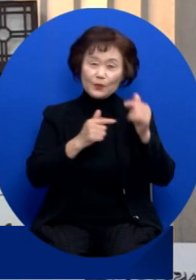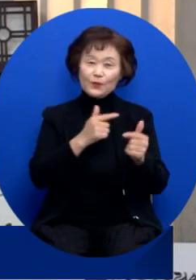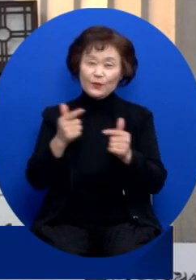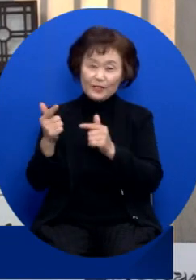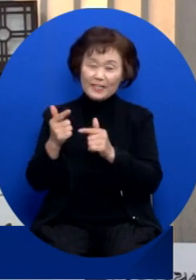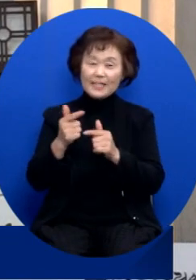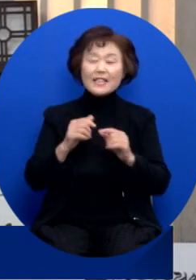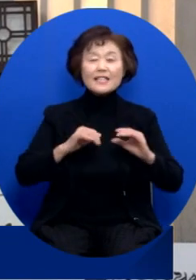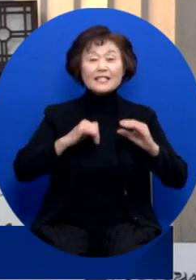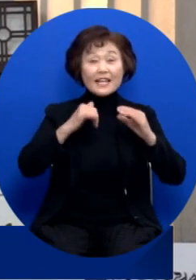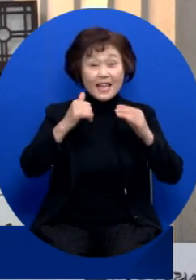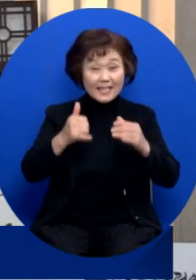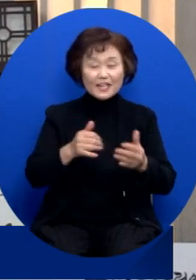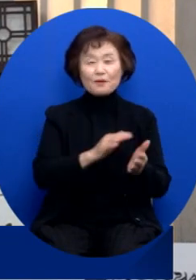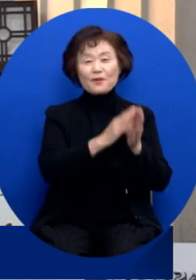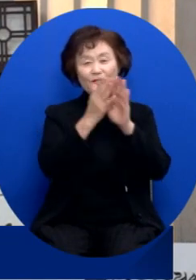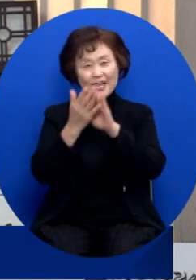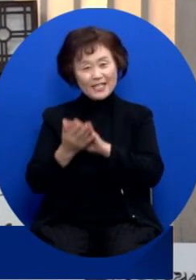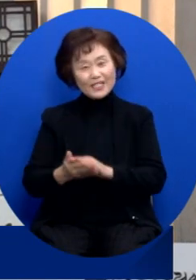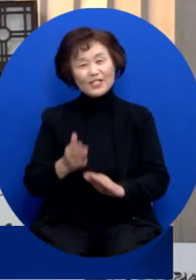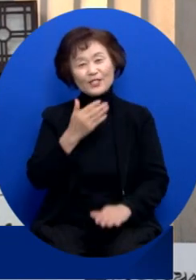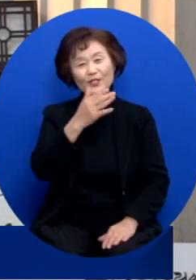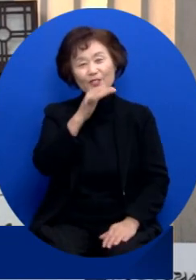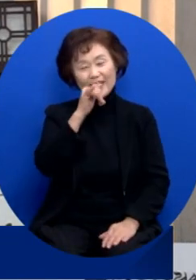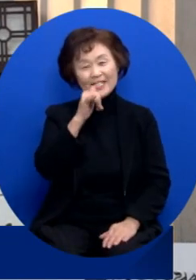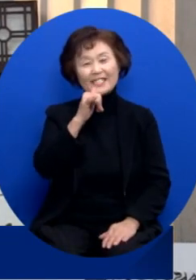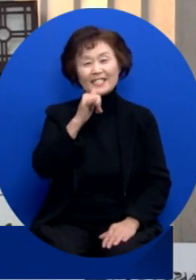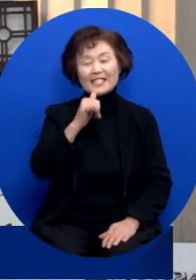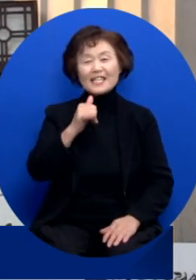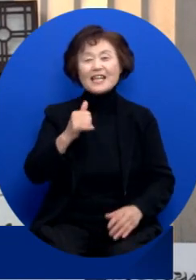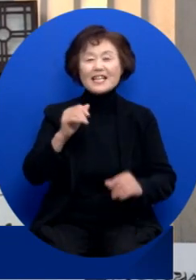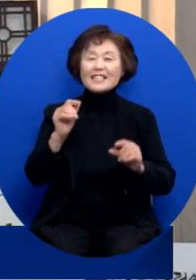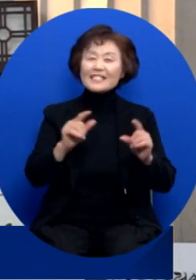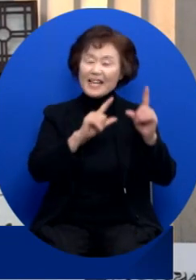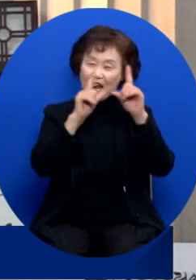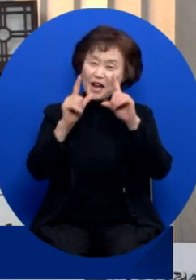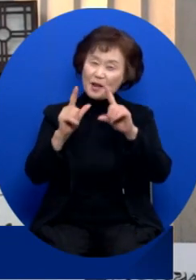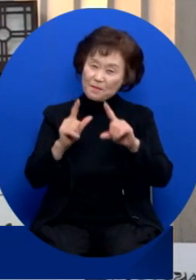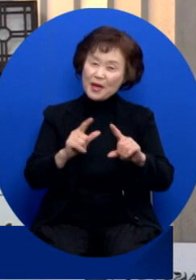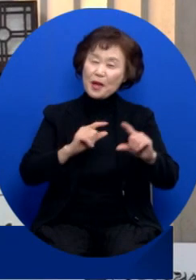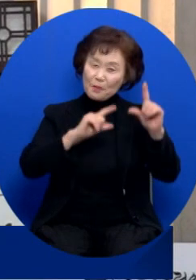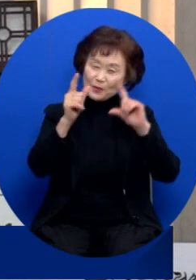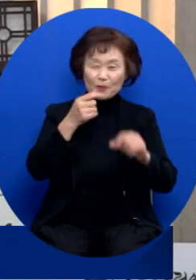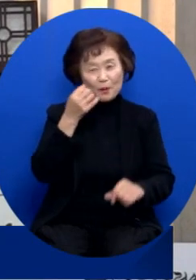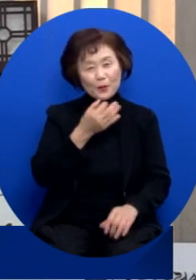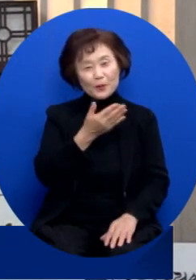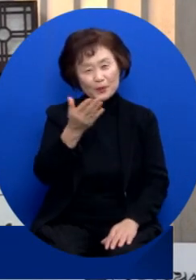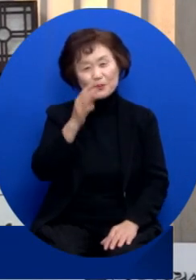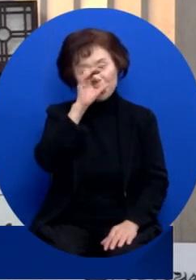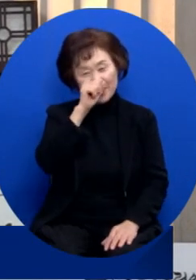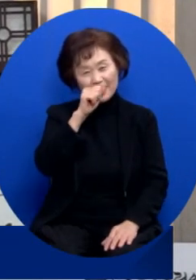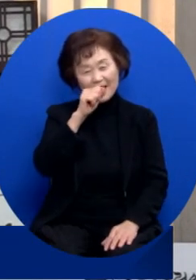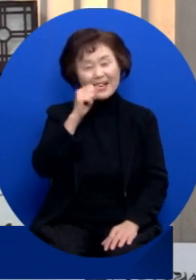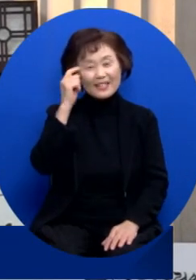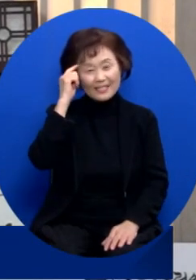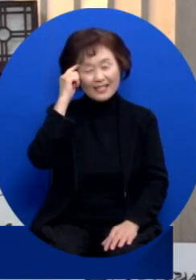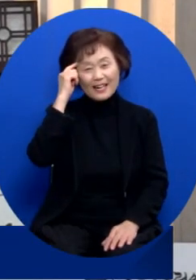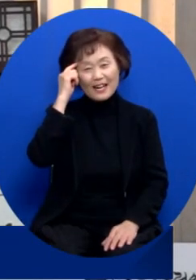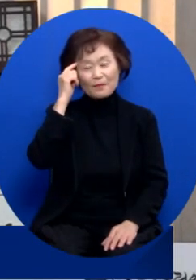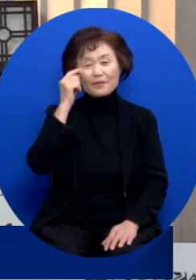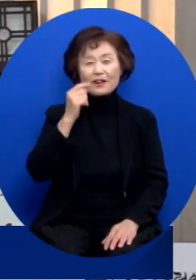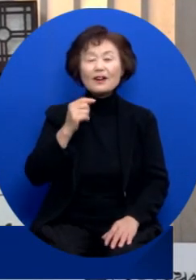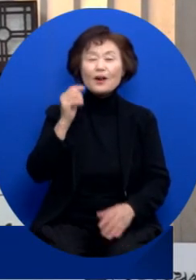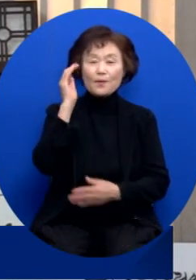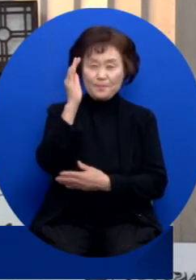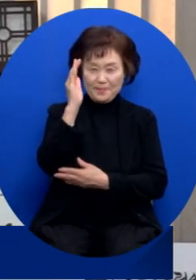정말 세상을 좀 변화시킬 수 있는 그런 삶을 살았으면 하는 것이 사도행전을 지금 말씀하면서